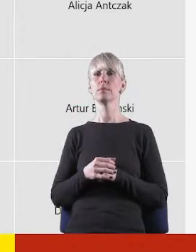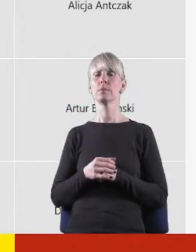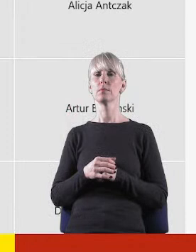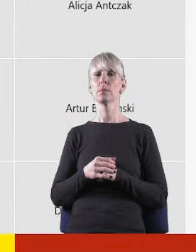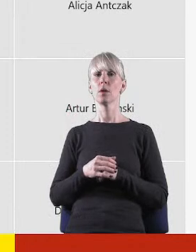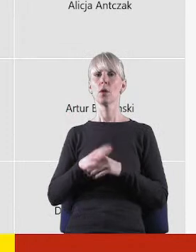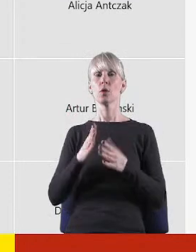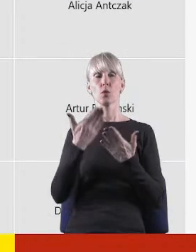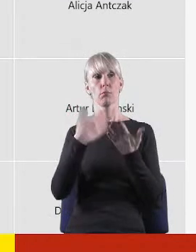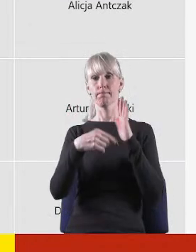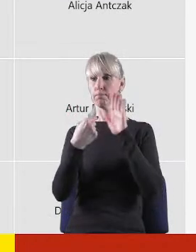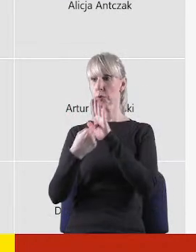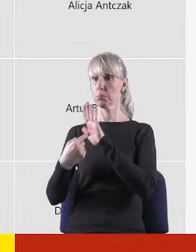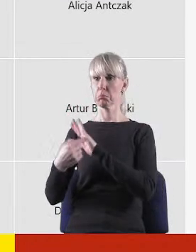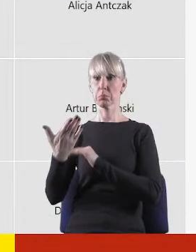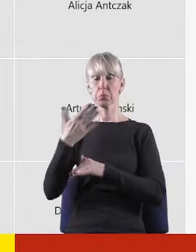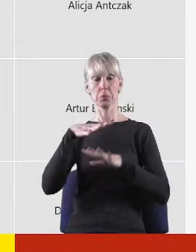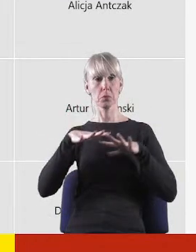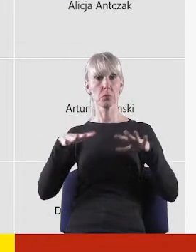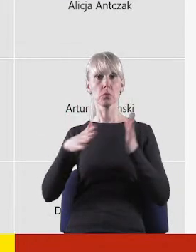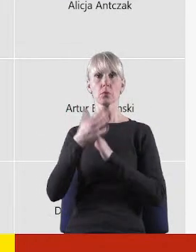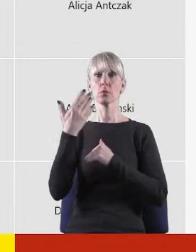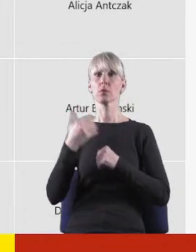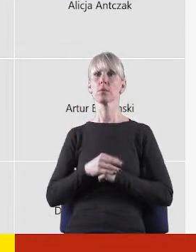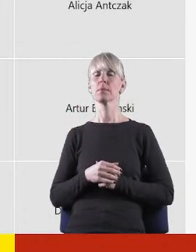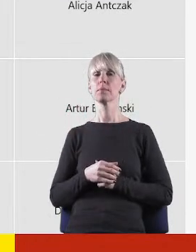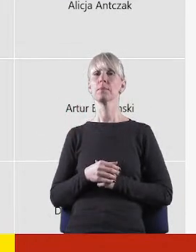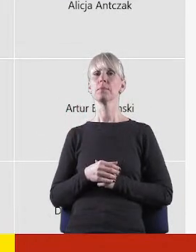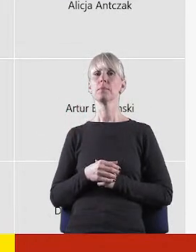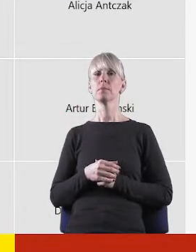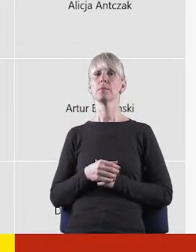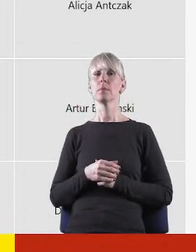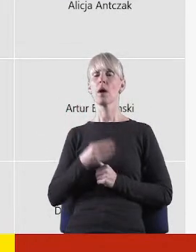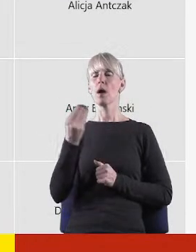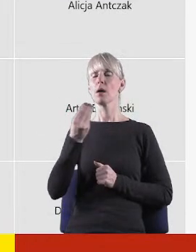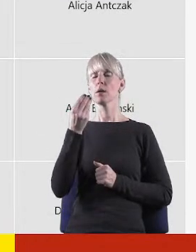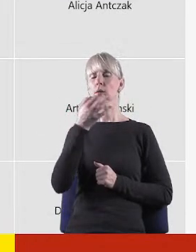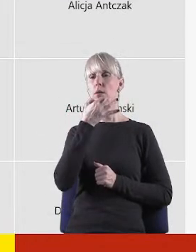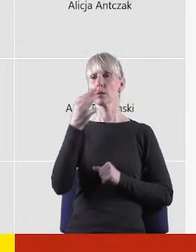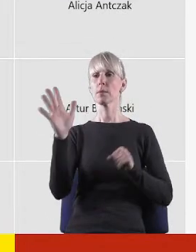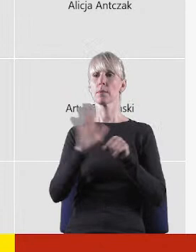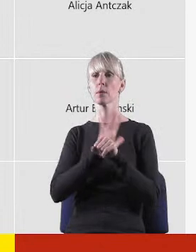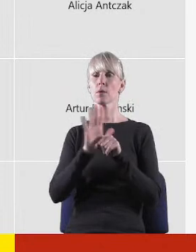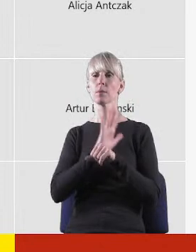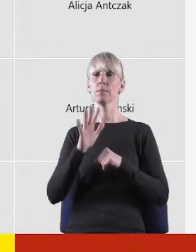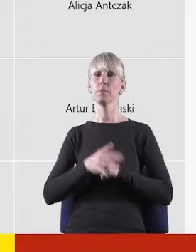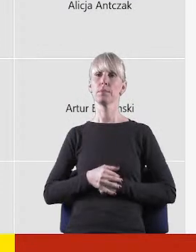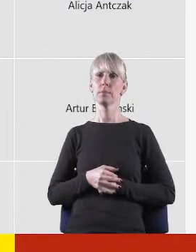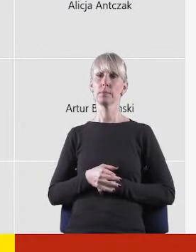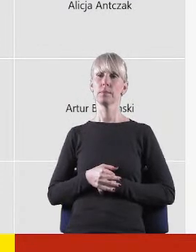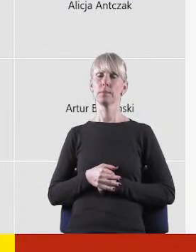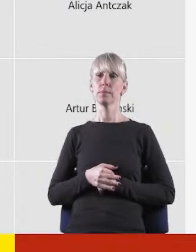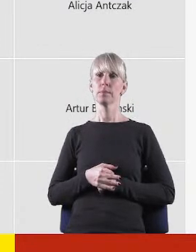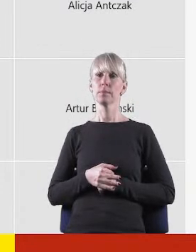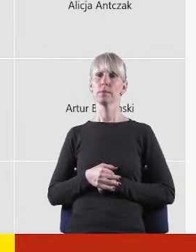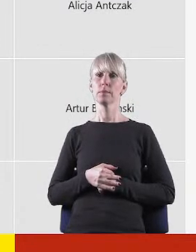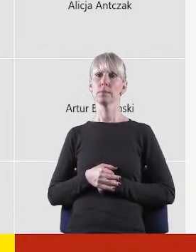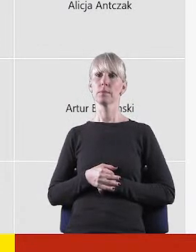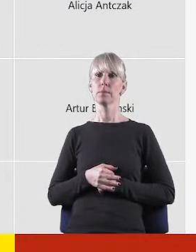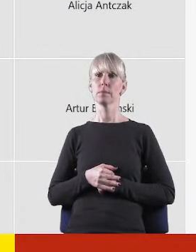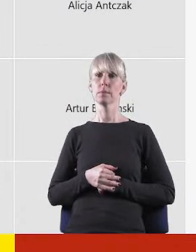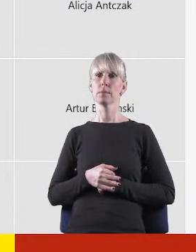mi pokazuje jakby obraz sytuacji. Ale jeszcze jedno pytanie uzupełniające. Czy pana zdaniem i w